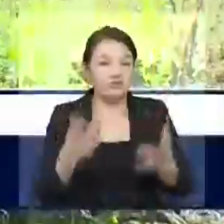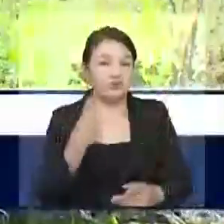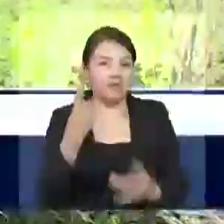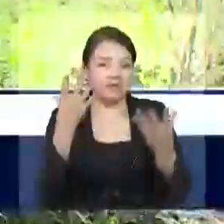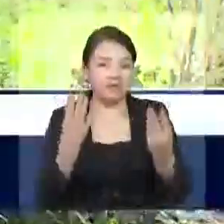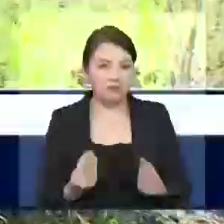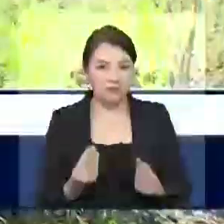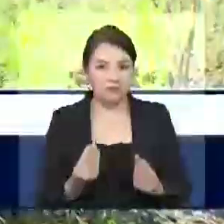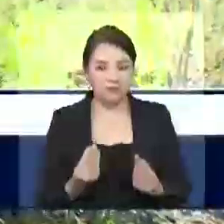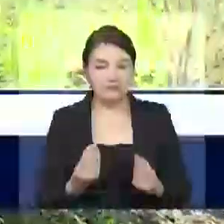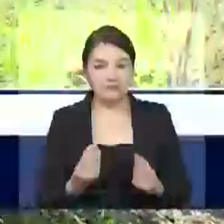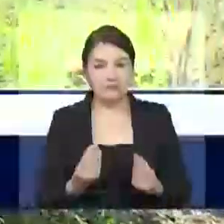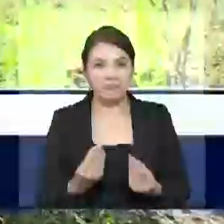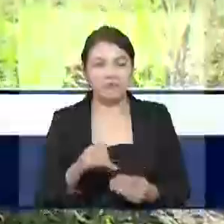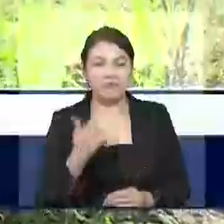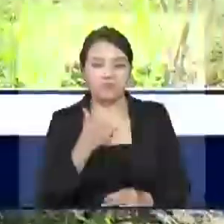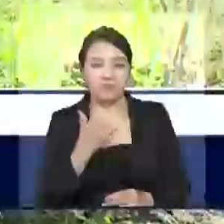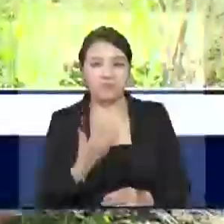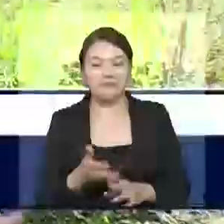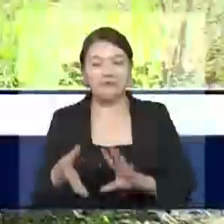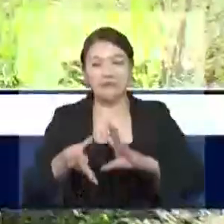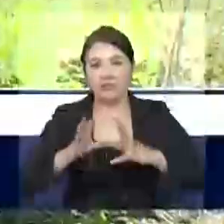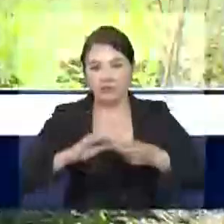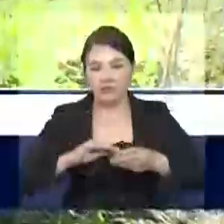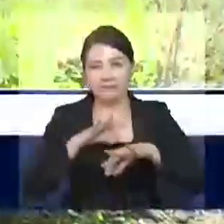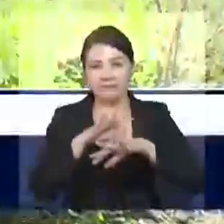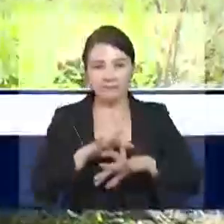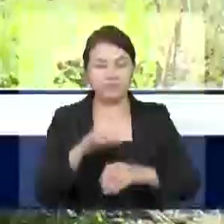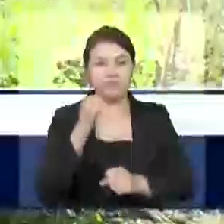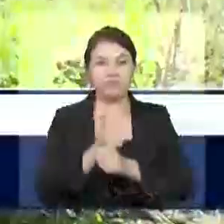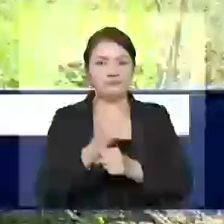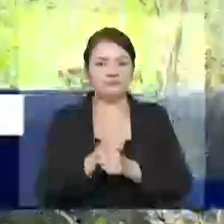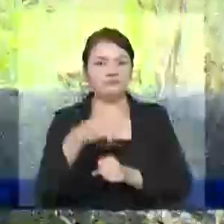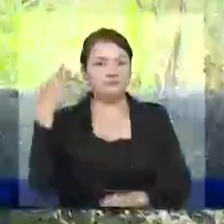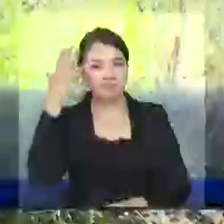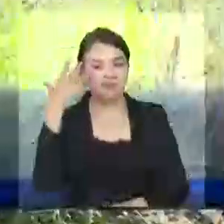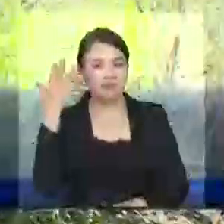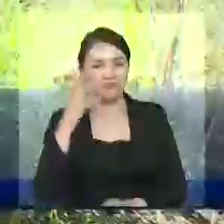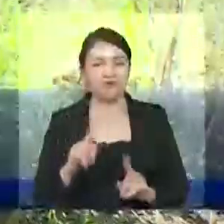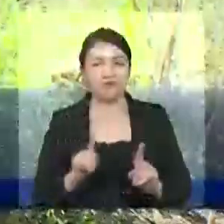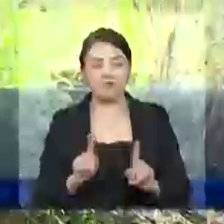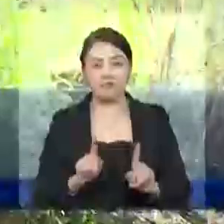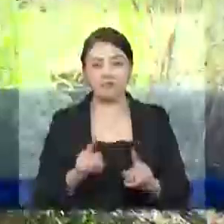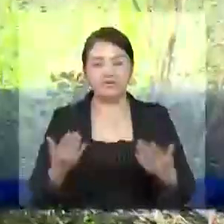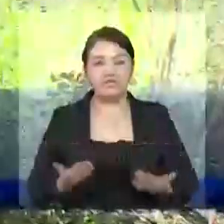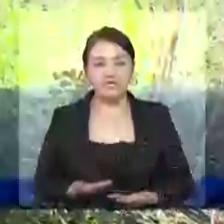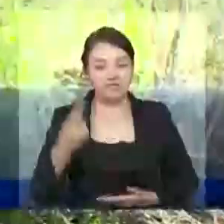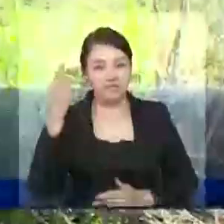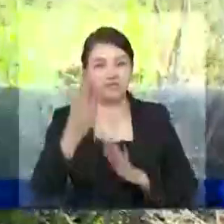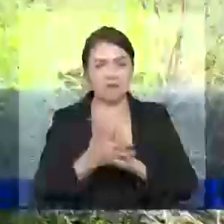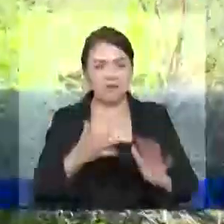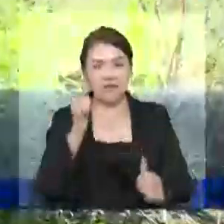однодневную в виде субботника, но и в целом организовываем работу. Смысл в этом, чтобы житель понимал,